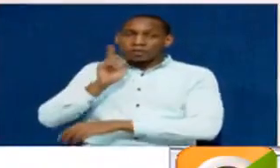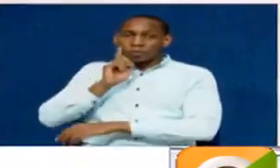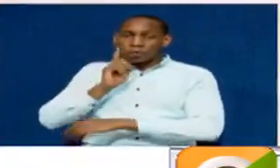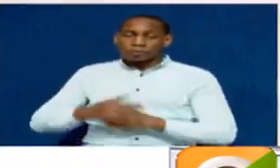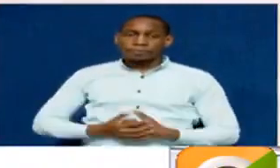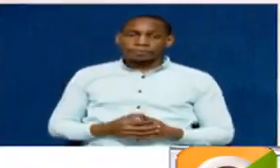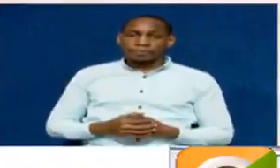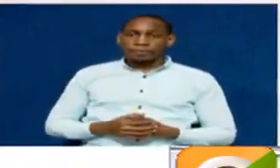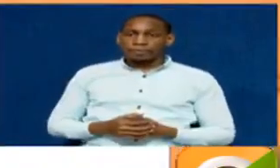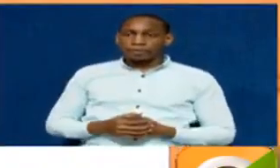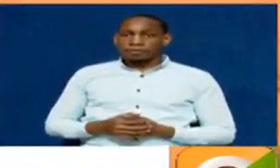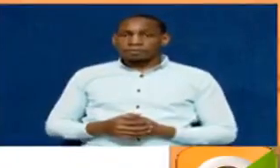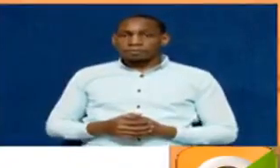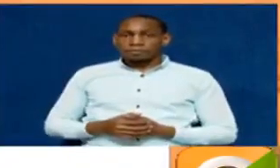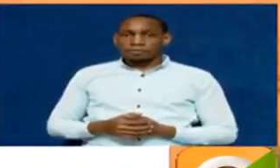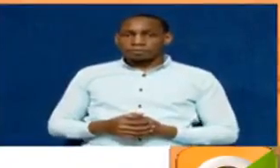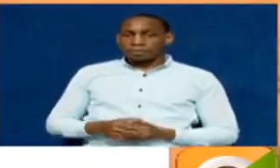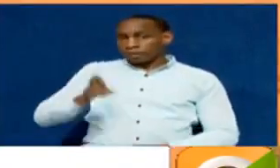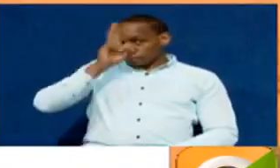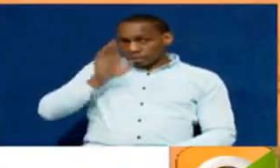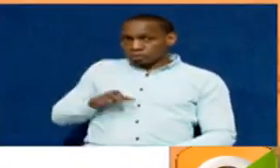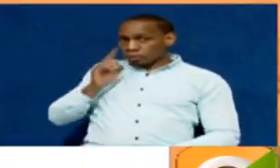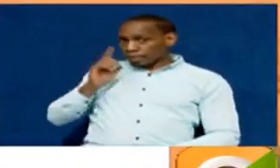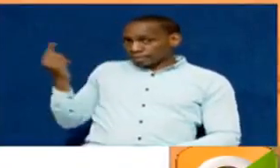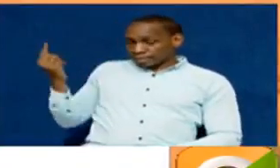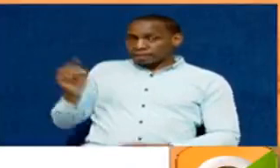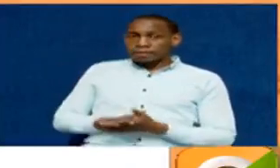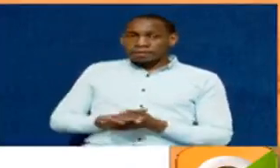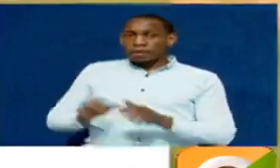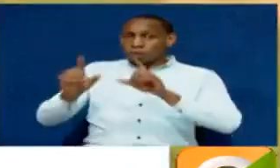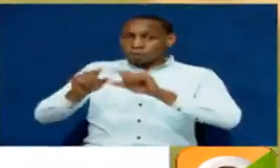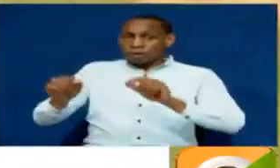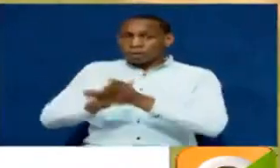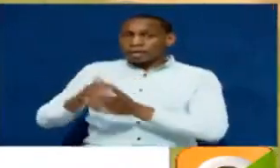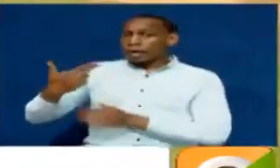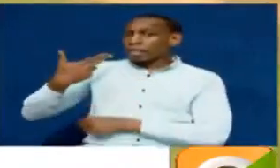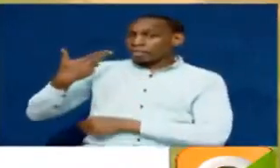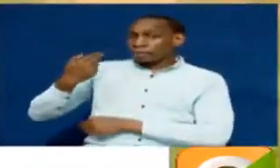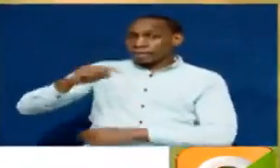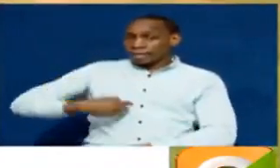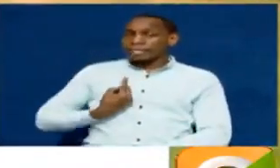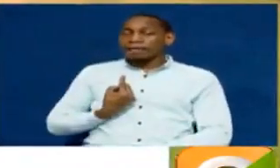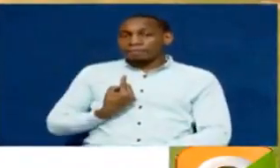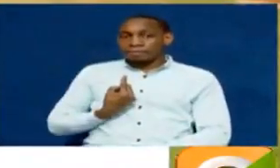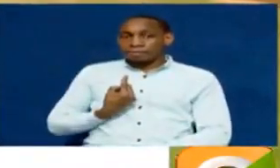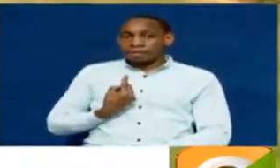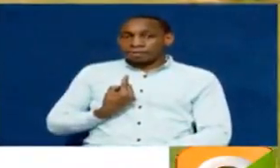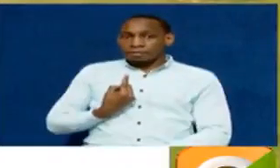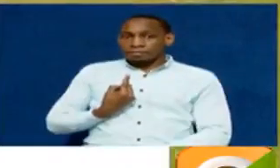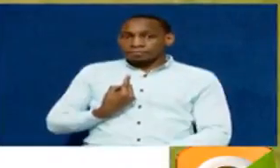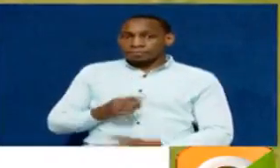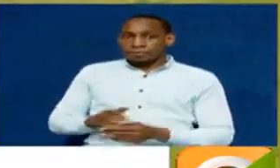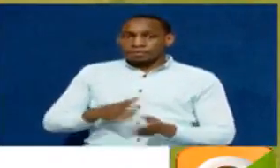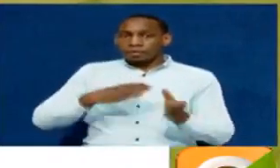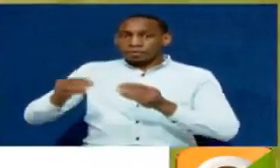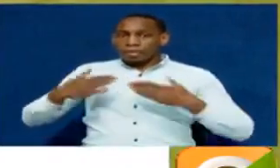hapo kesho. Familia ya Caroline Kangogo, afisa wa polisi aliyedaiwa kujiua kwa kujipiga risasi, ilifika katika